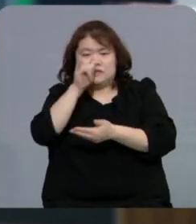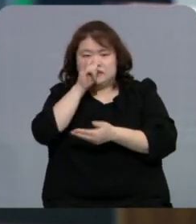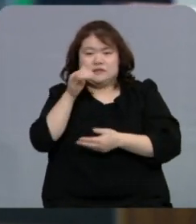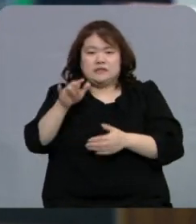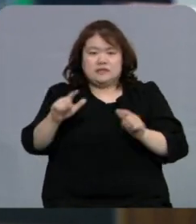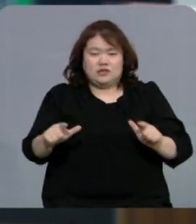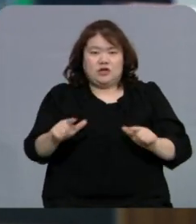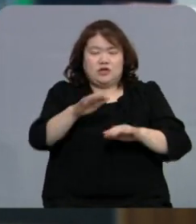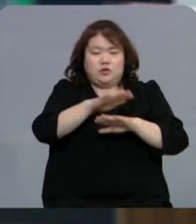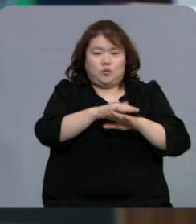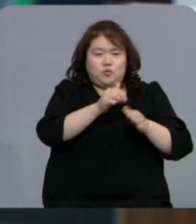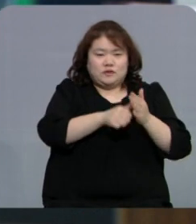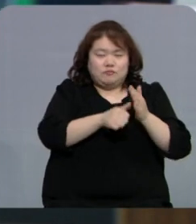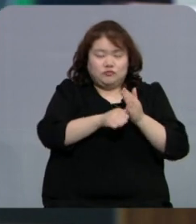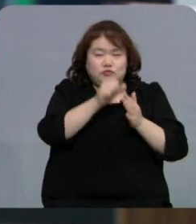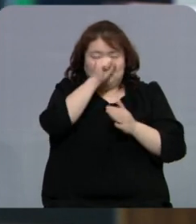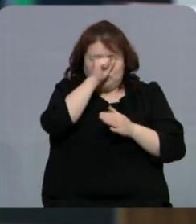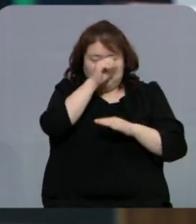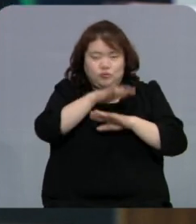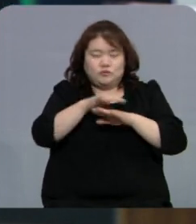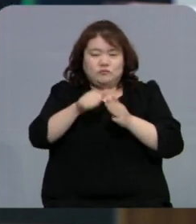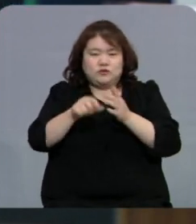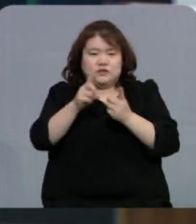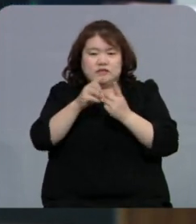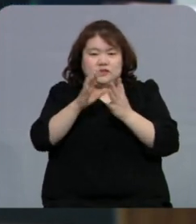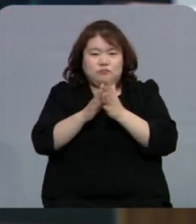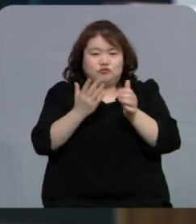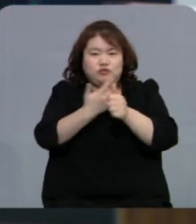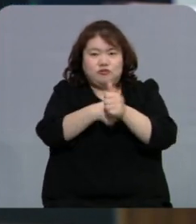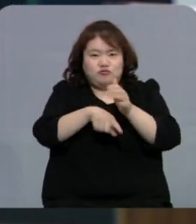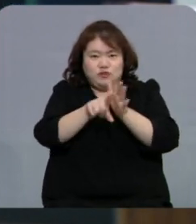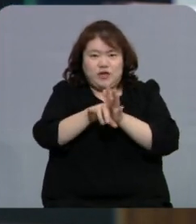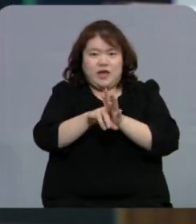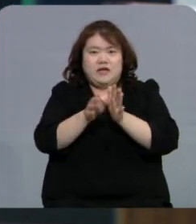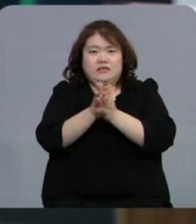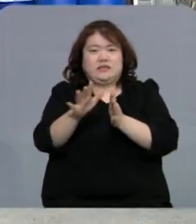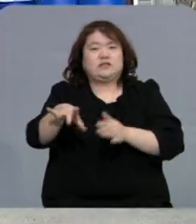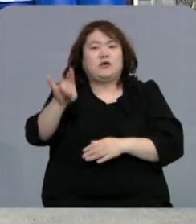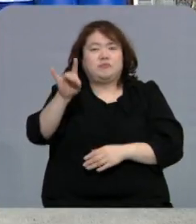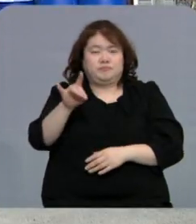지역에 있는 농산물, 신선한 농산물들을 직접 제공하기 위해서 처음 시작하게